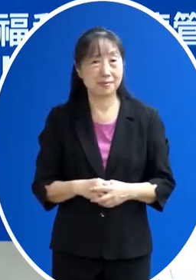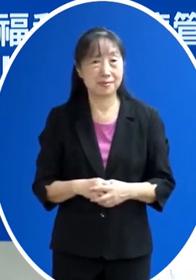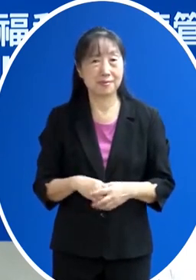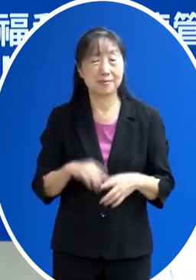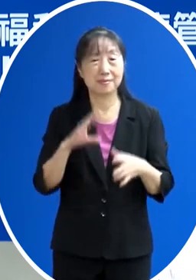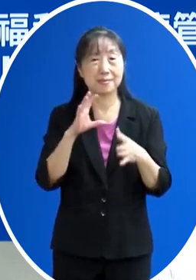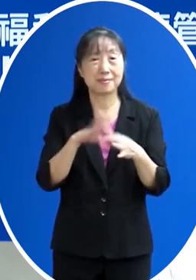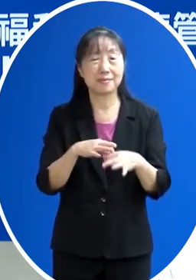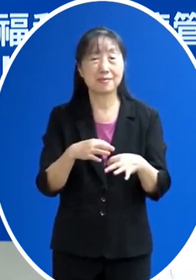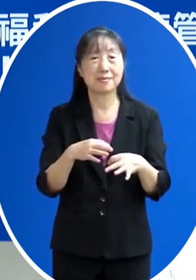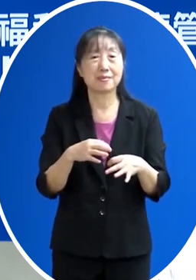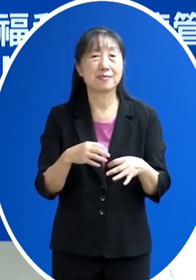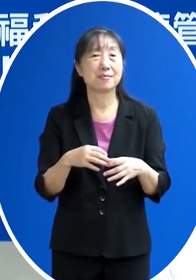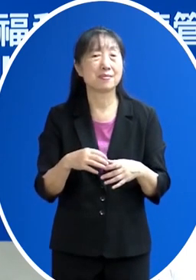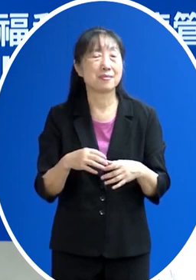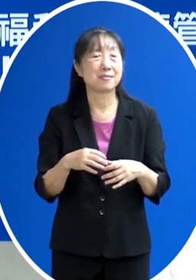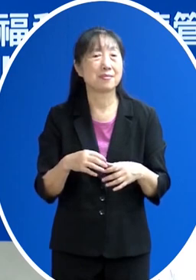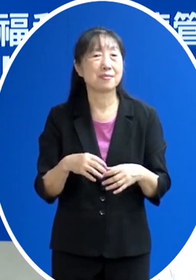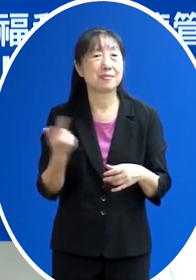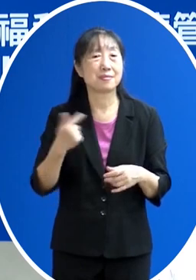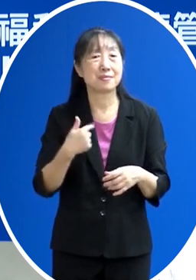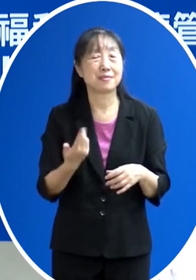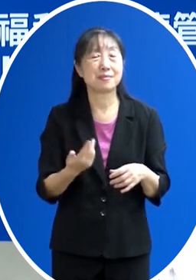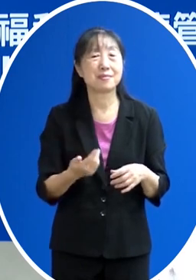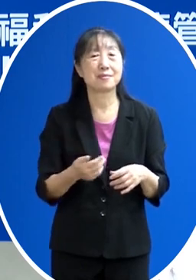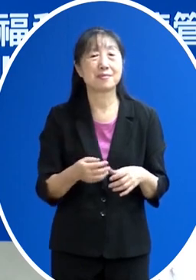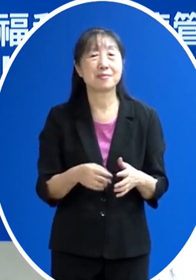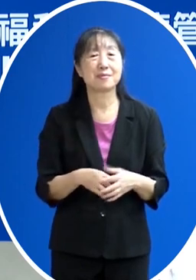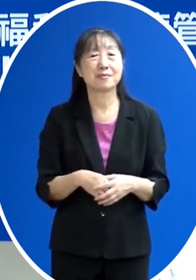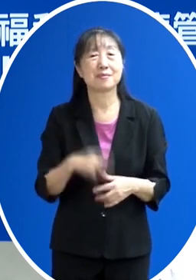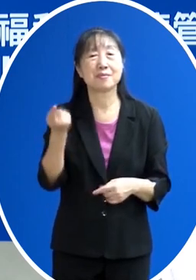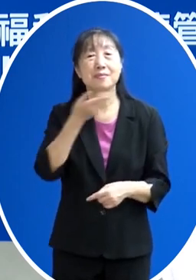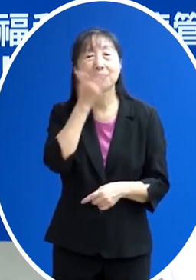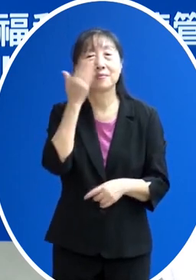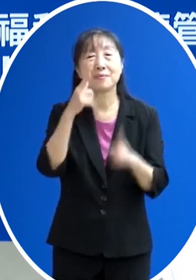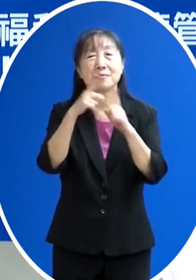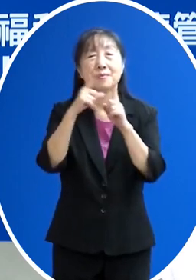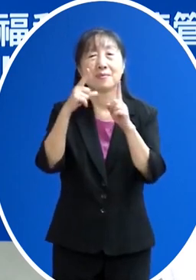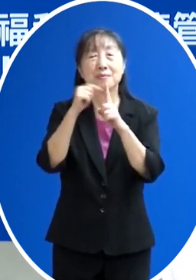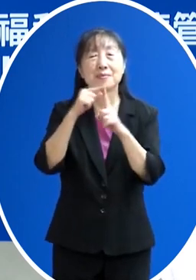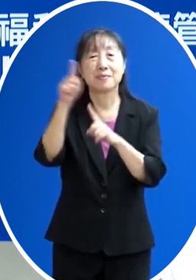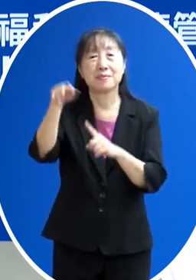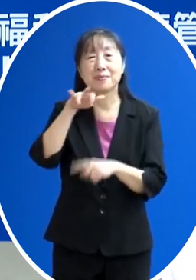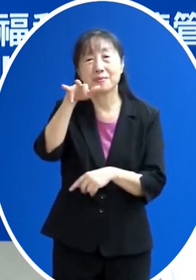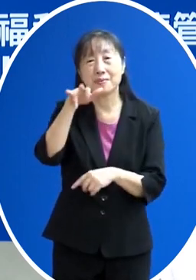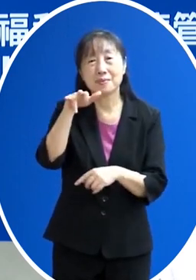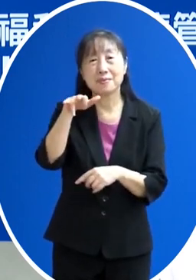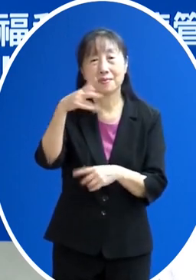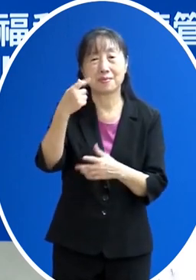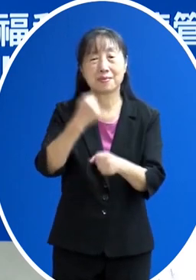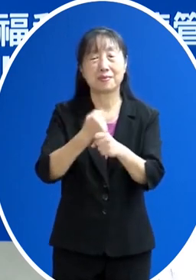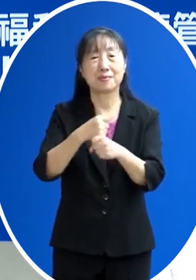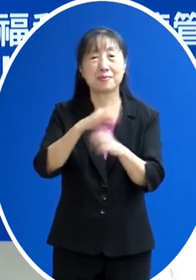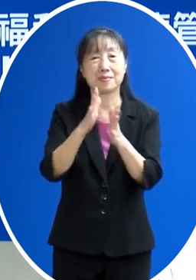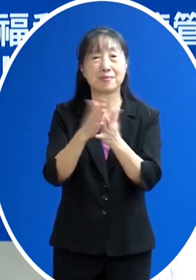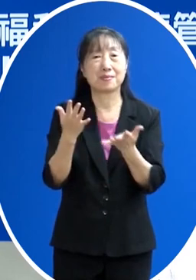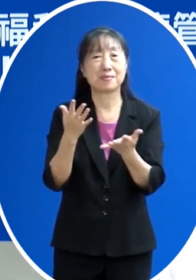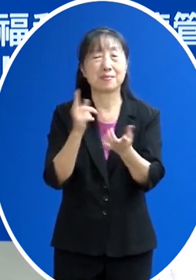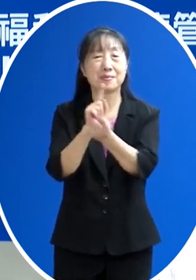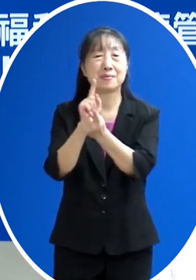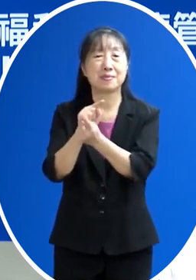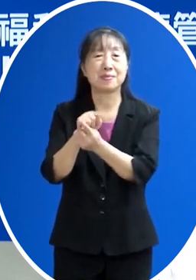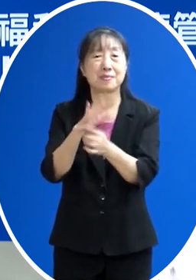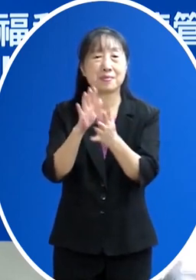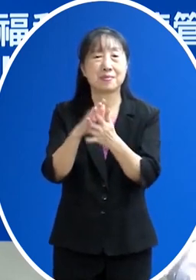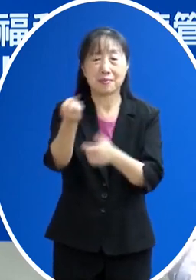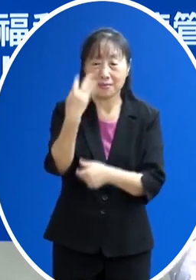为陆续介绍这个业者旅行业者航空业者那的这个